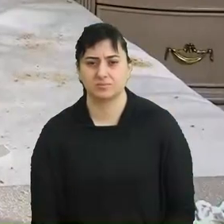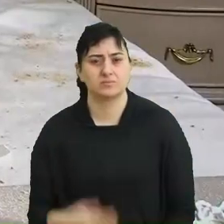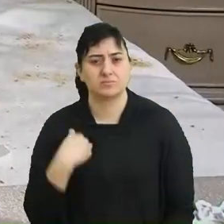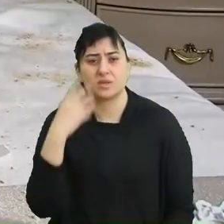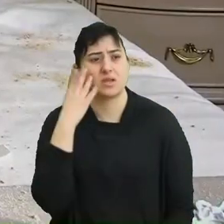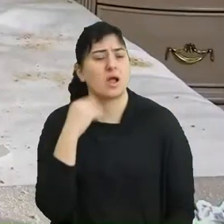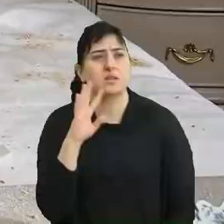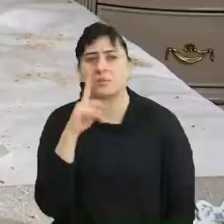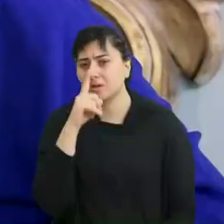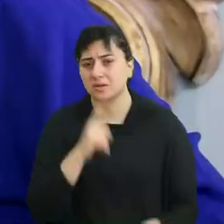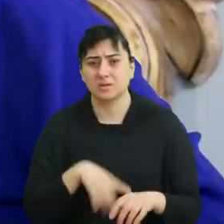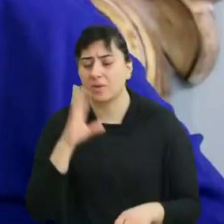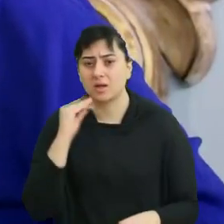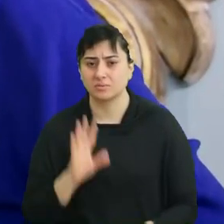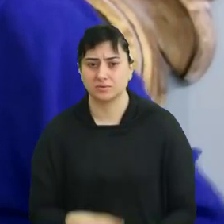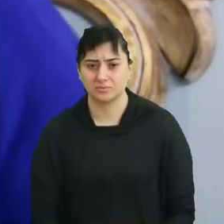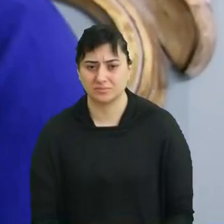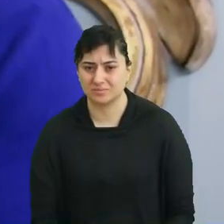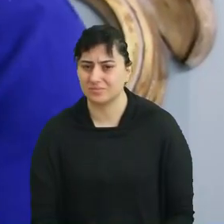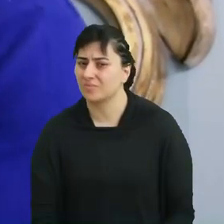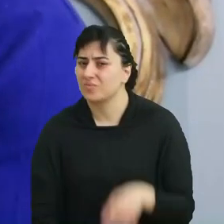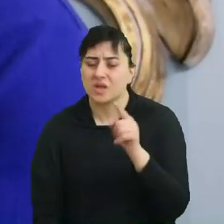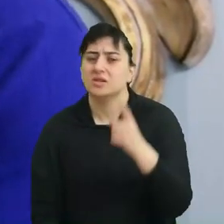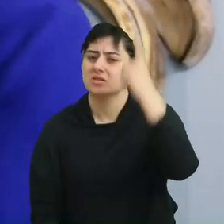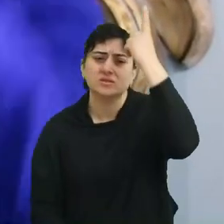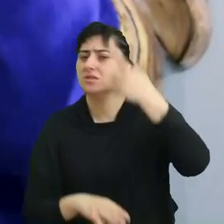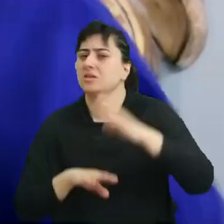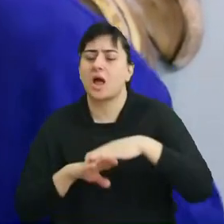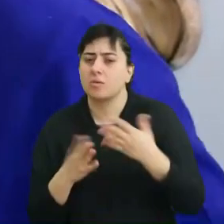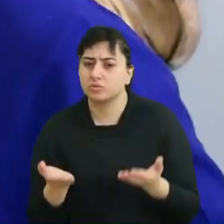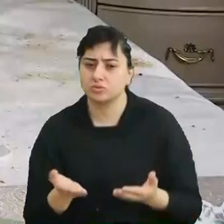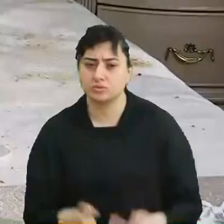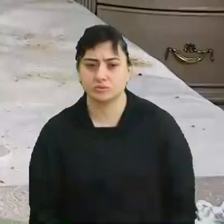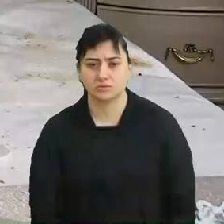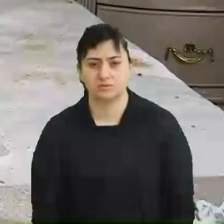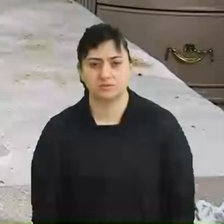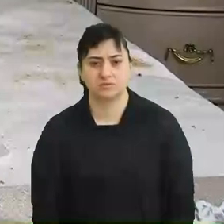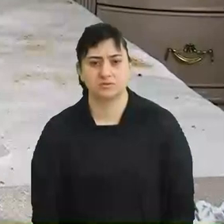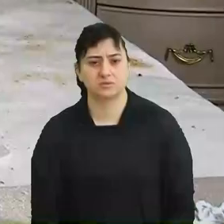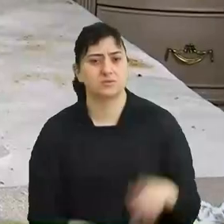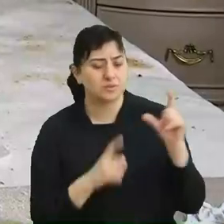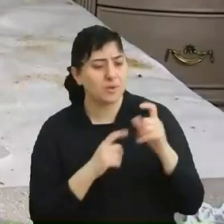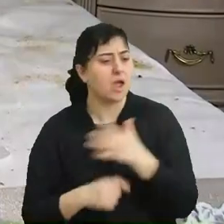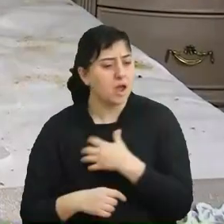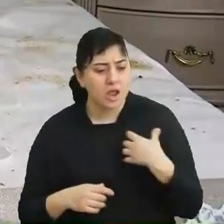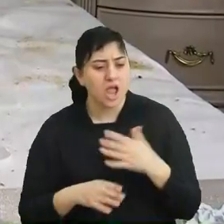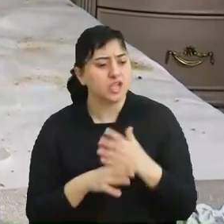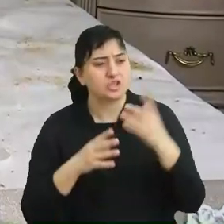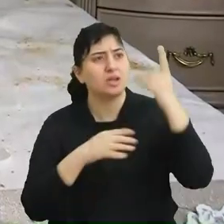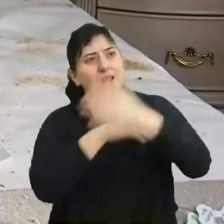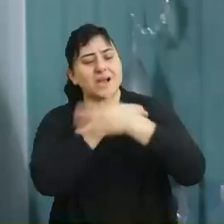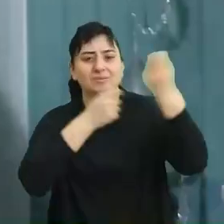Ben de anlamadım. İnana nasıl oldu anlamadım. Lan senin ne işin var damın tepesinde? Serpil annemin